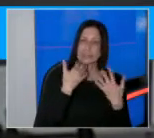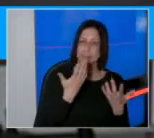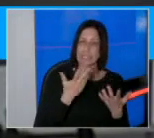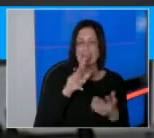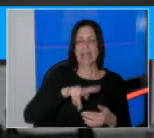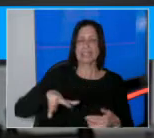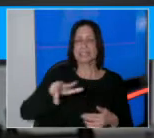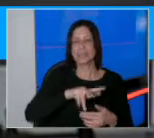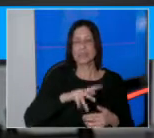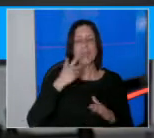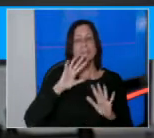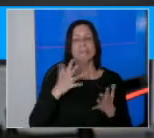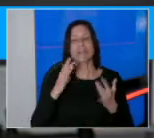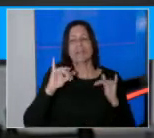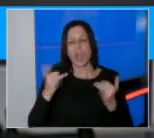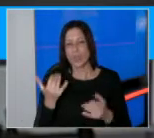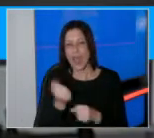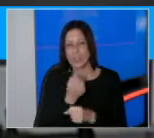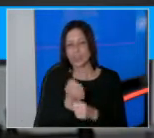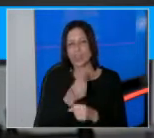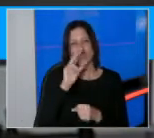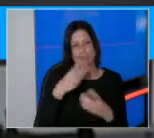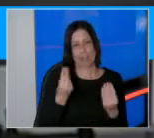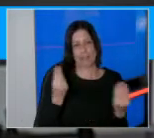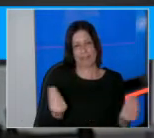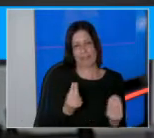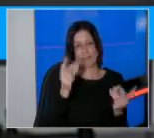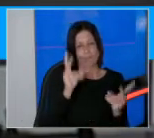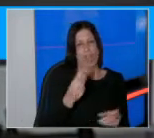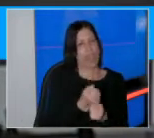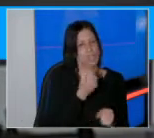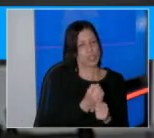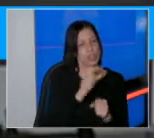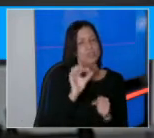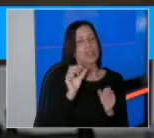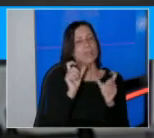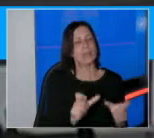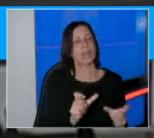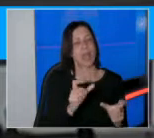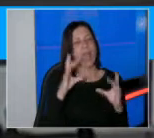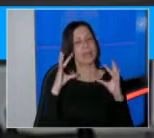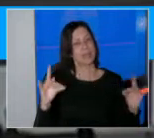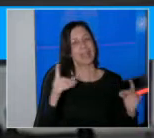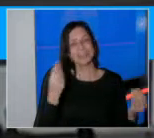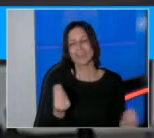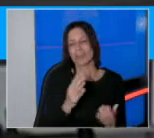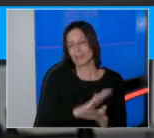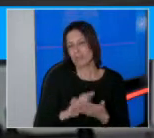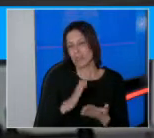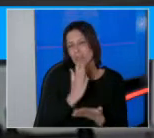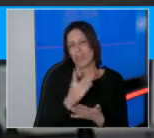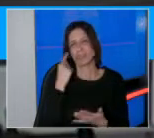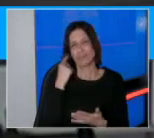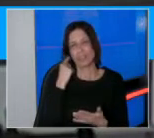צריך להסביר לציבור מה נכון לעשות. יש הרבה דברים שאפשר לעשות בשביל להימנע מהדבקה. אלה דברים יחסית פשוטים, אנחנו כבר שמענו